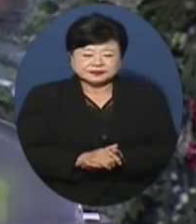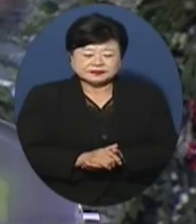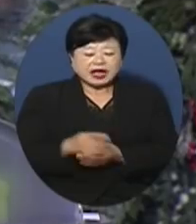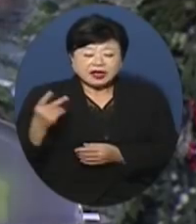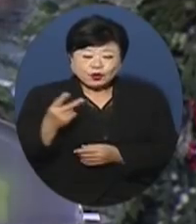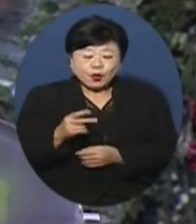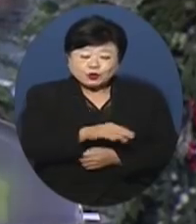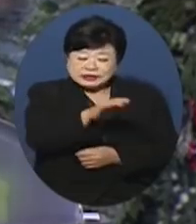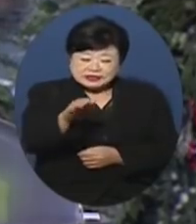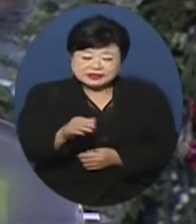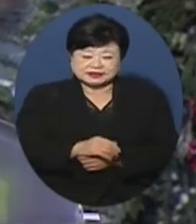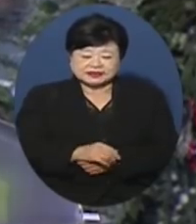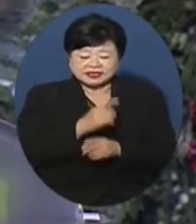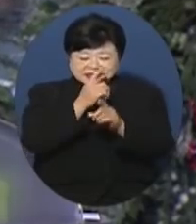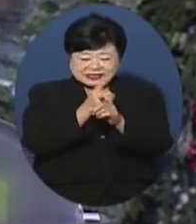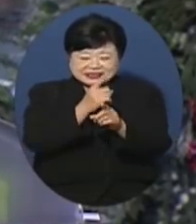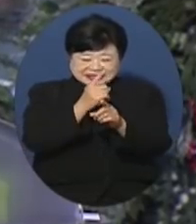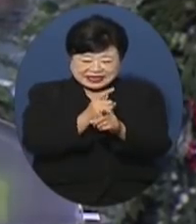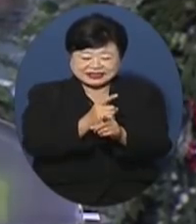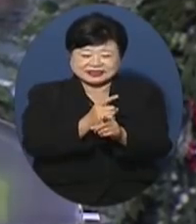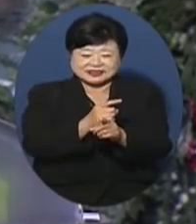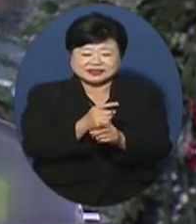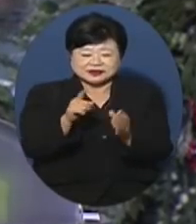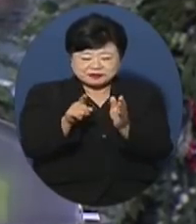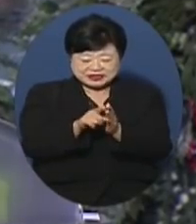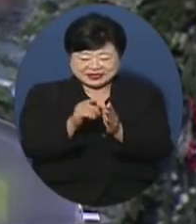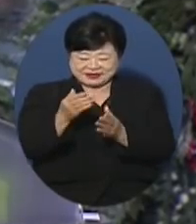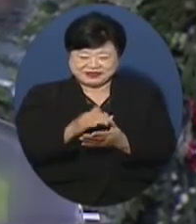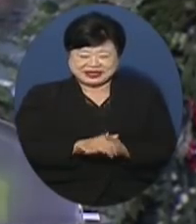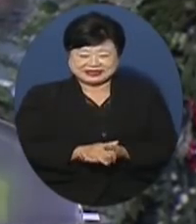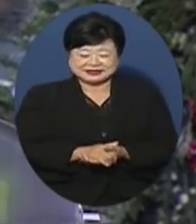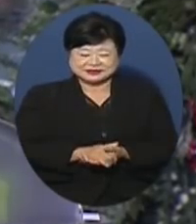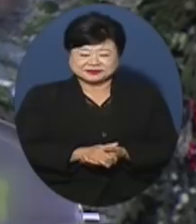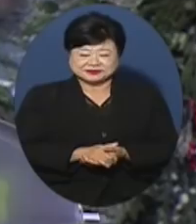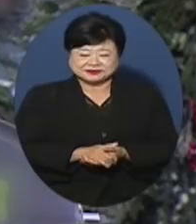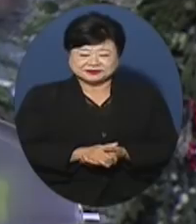또 우리는 승리한 것을 믿어야 합니다.